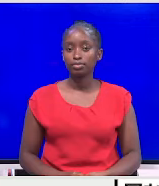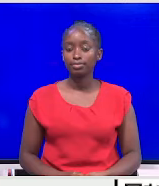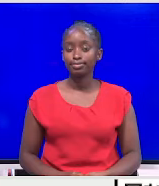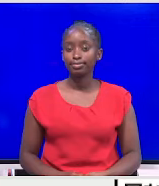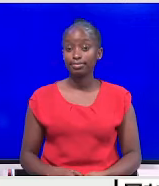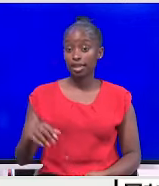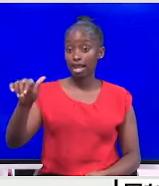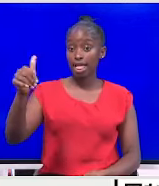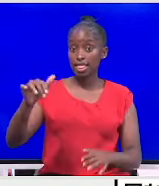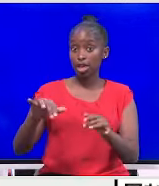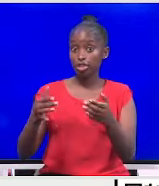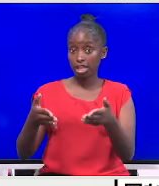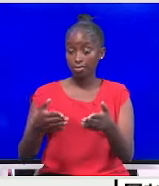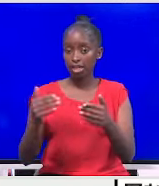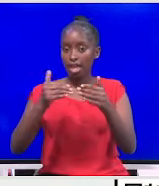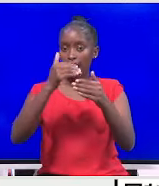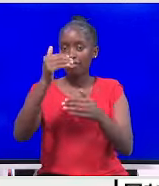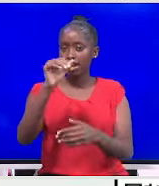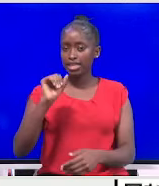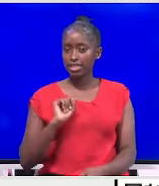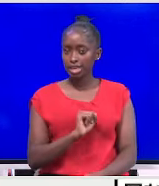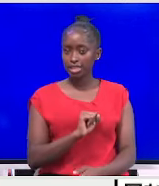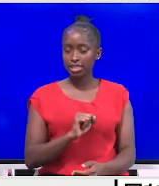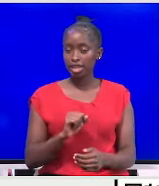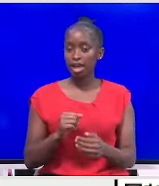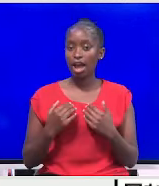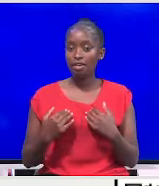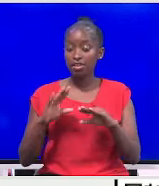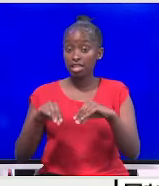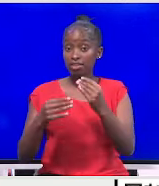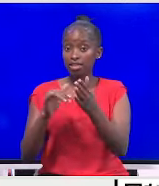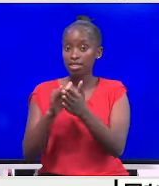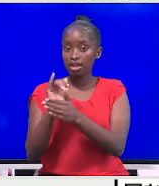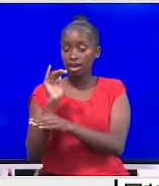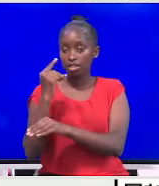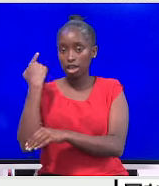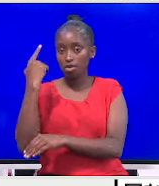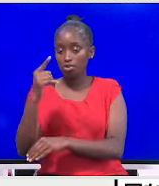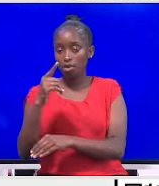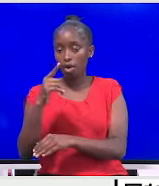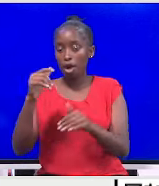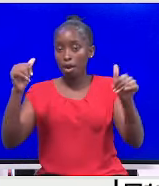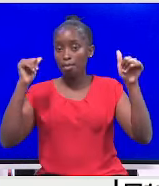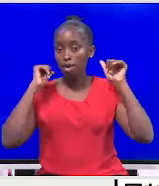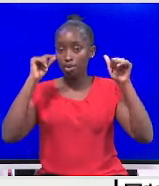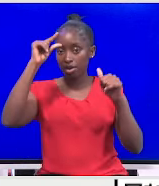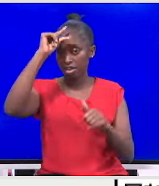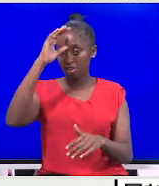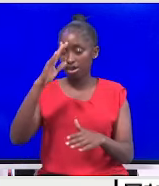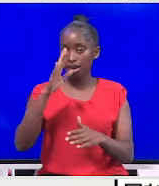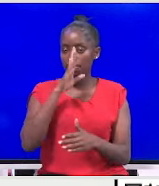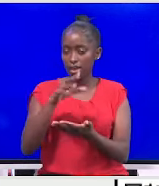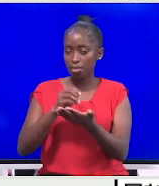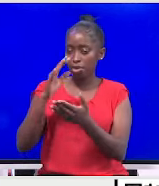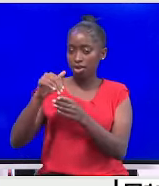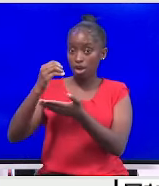Ine hapa ni kwamba baada ya bunge la seneti kuidhinisha ombi la wakilishi wadi wa Meru kwa gavana wa Meru aondolewe